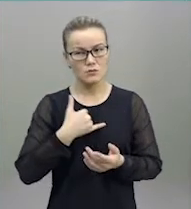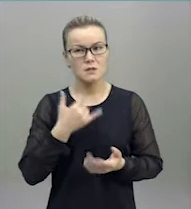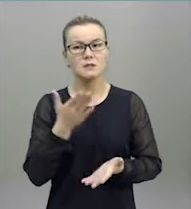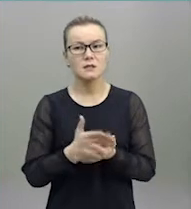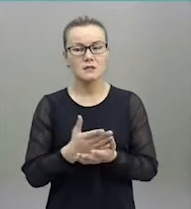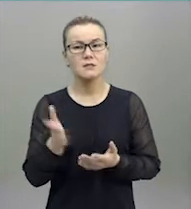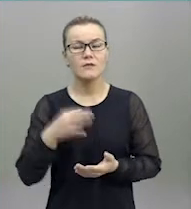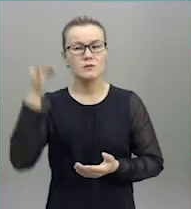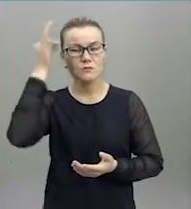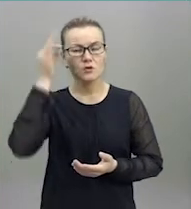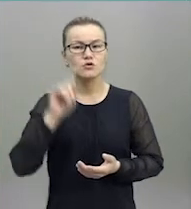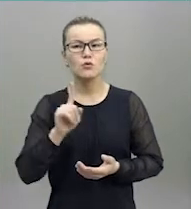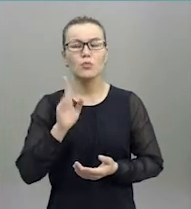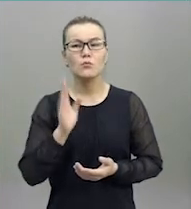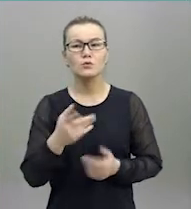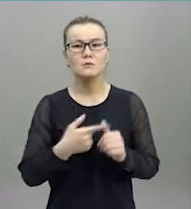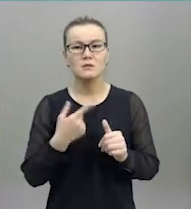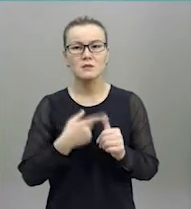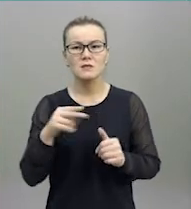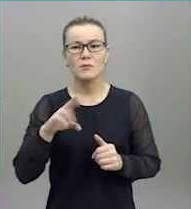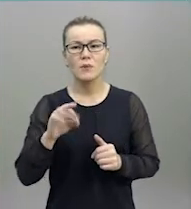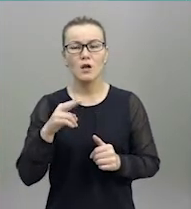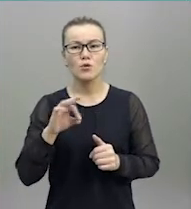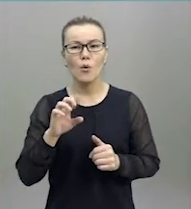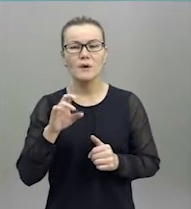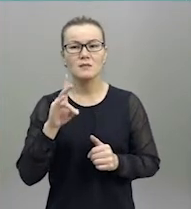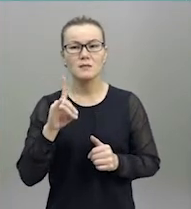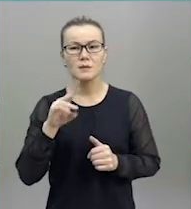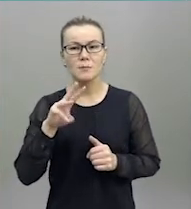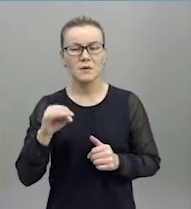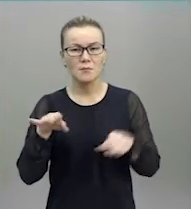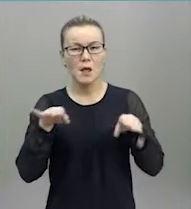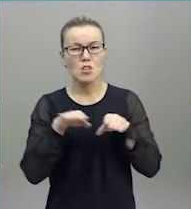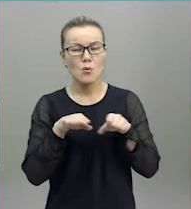что же мы будем называть подобными слагаемыми